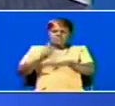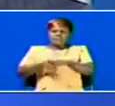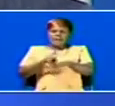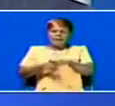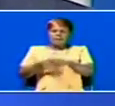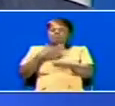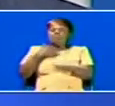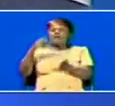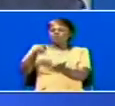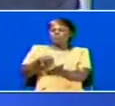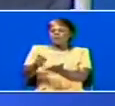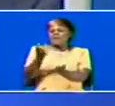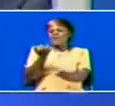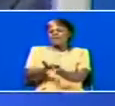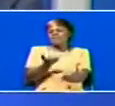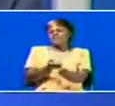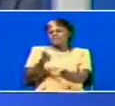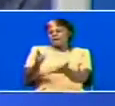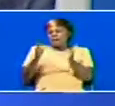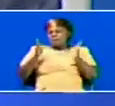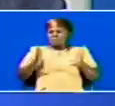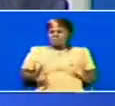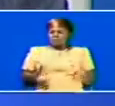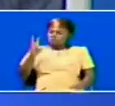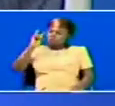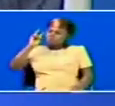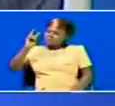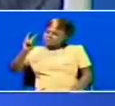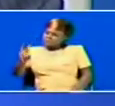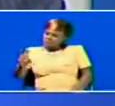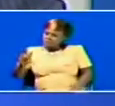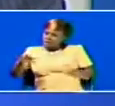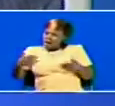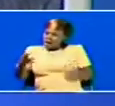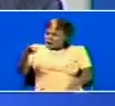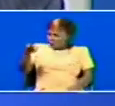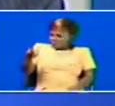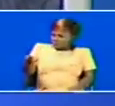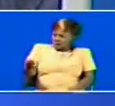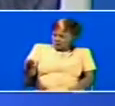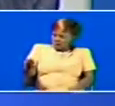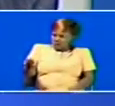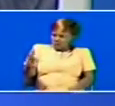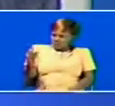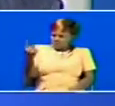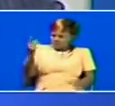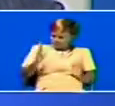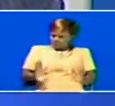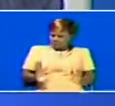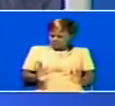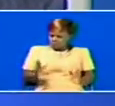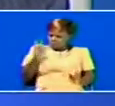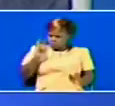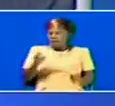anatafuta fidia atatumia ushahidi huo huo. Yule mtu aliyeona vile mtoto alivyopigwa ama alifika pale mara ya kwanza pia